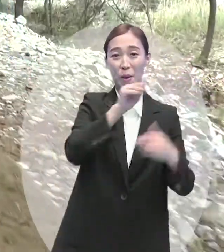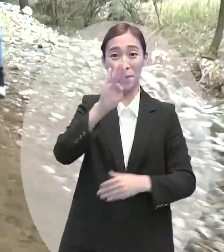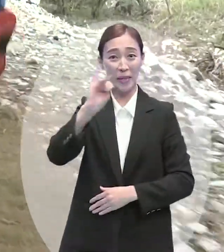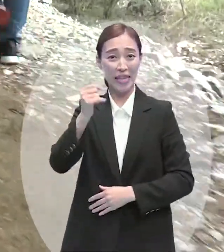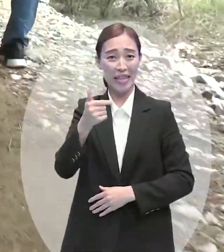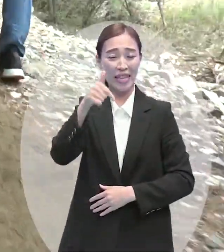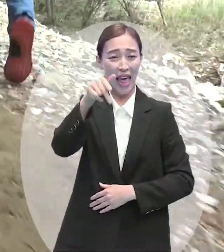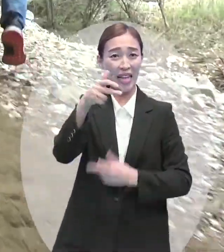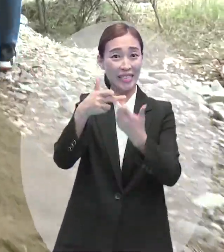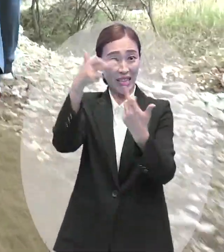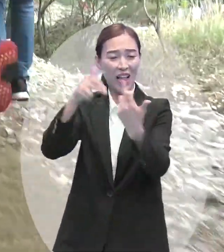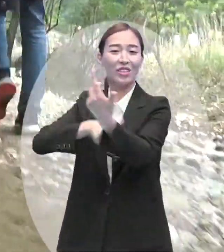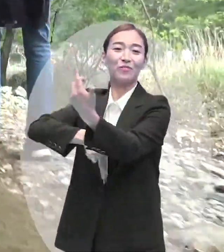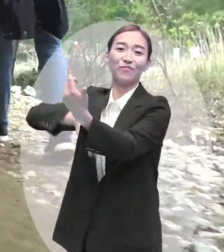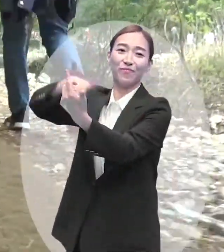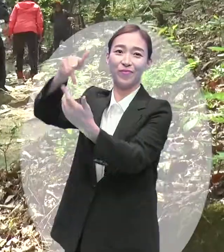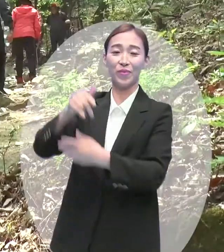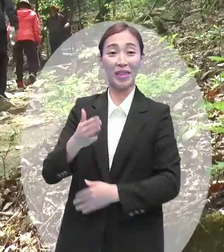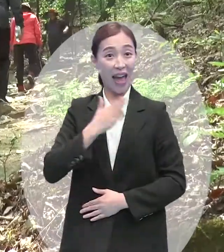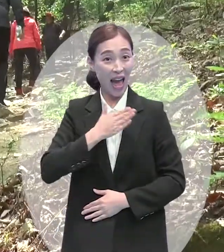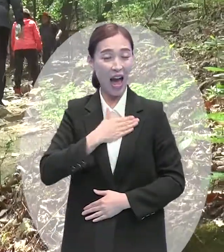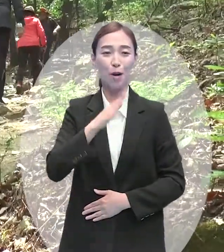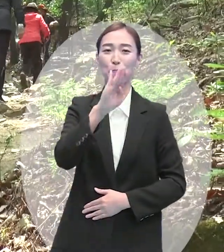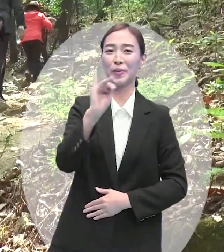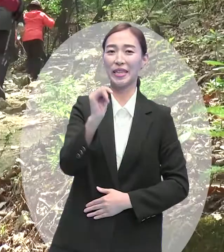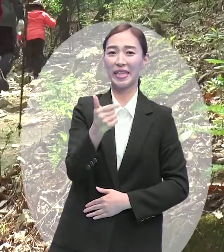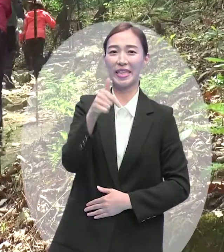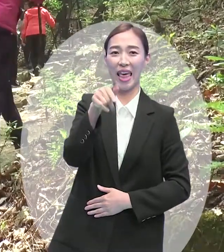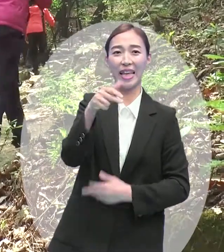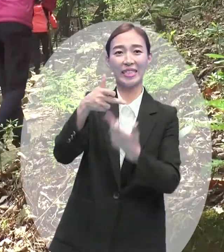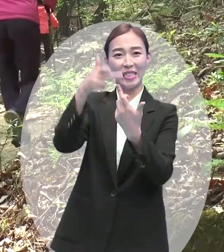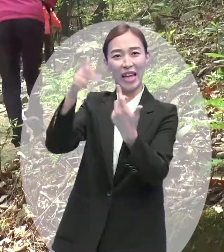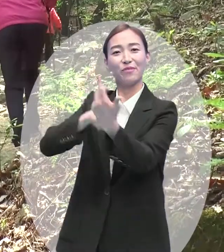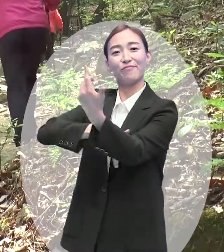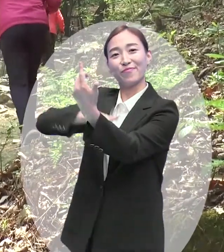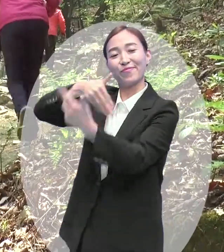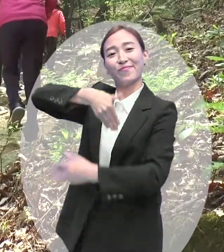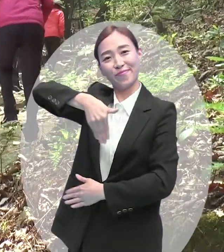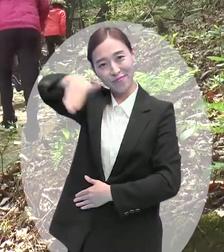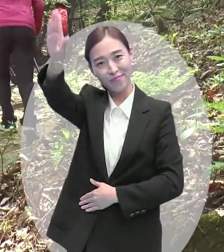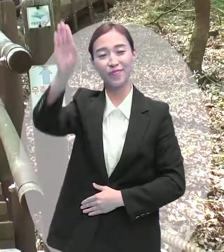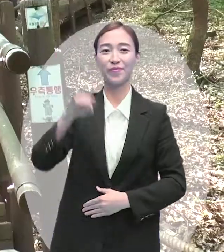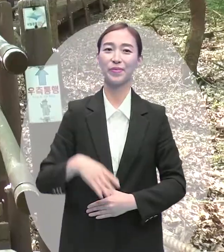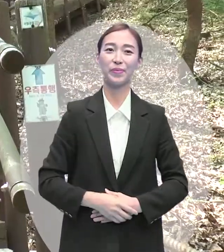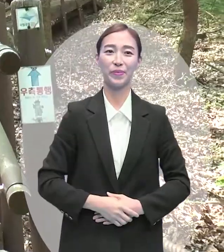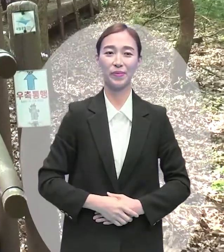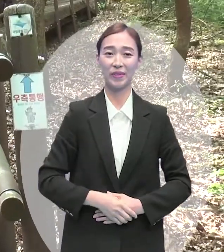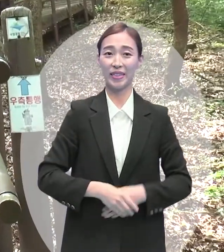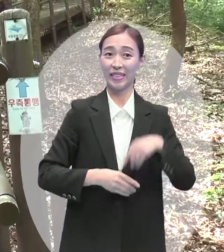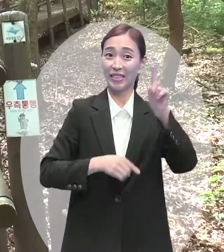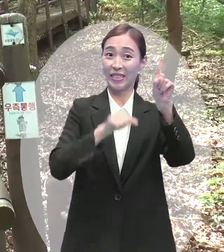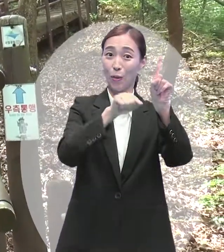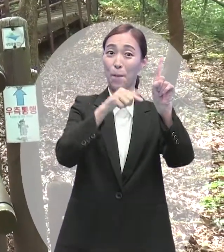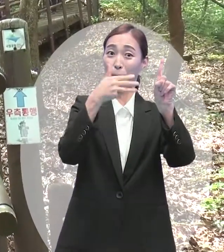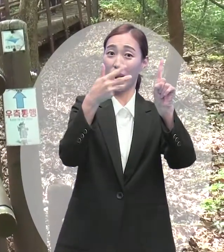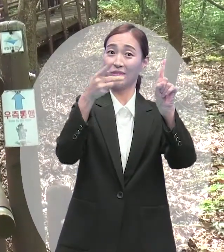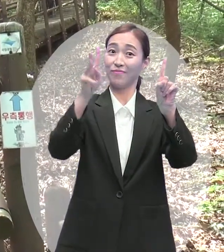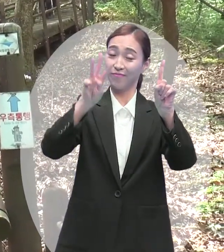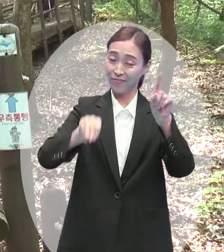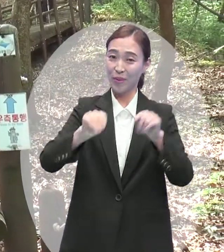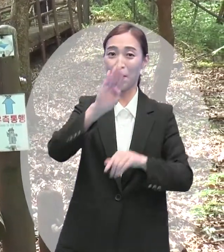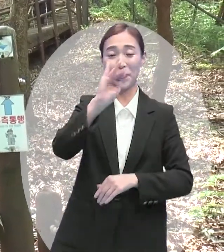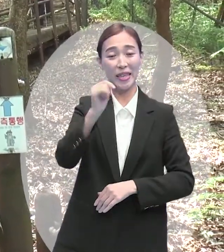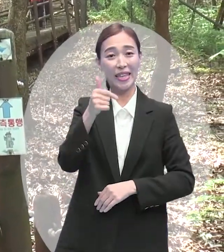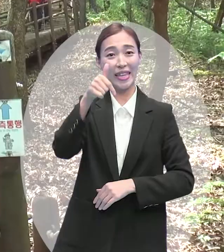빙계산 등산로가 있습니다. 빙계산 계곡으로 지금 가보겠습니다. 1.8km